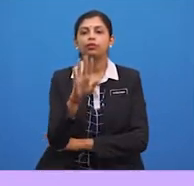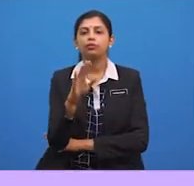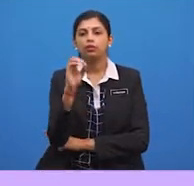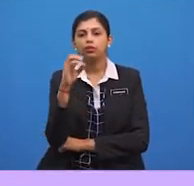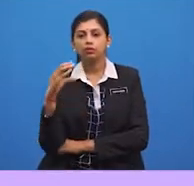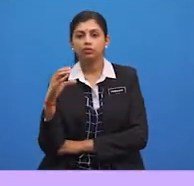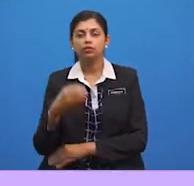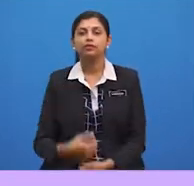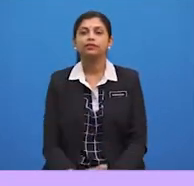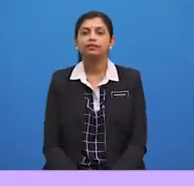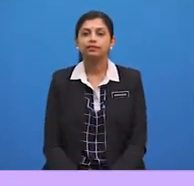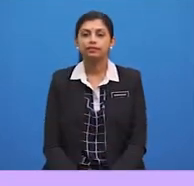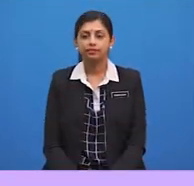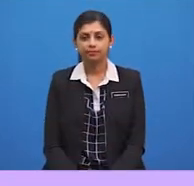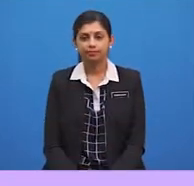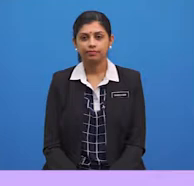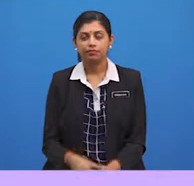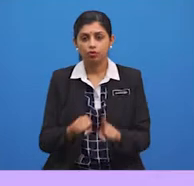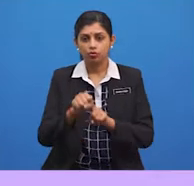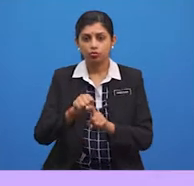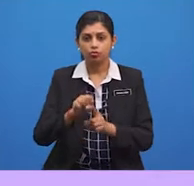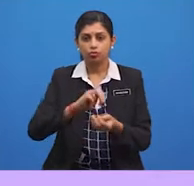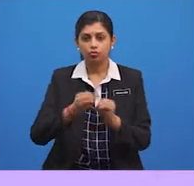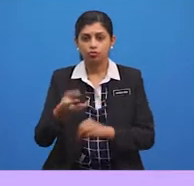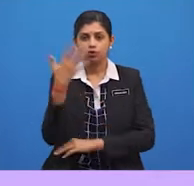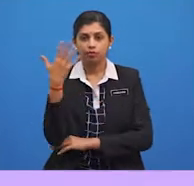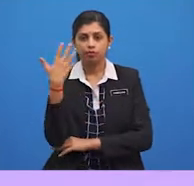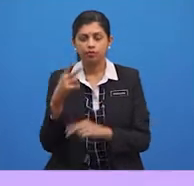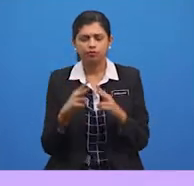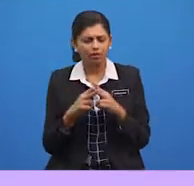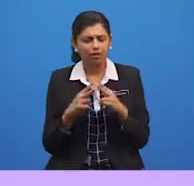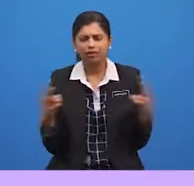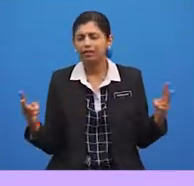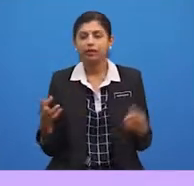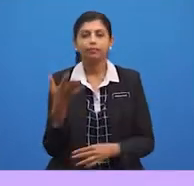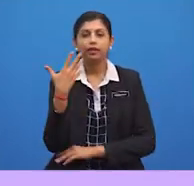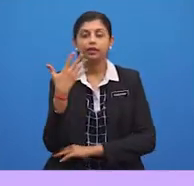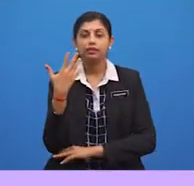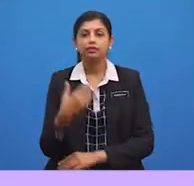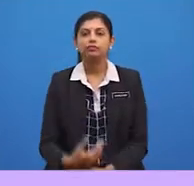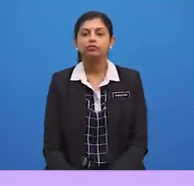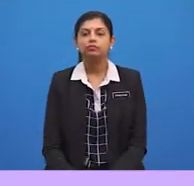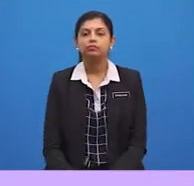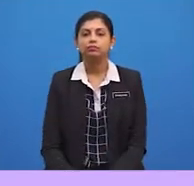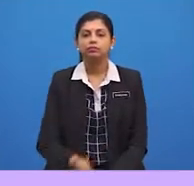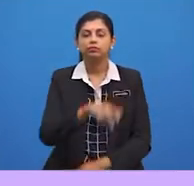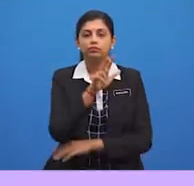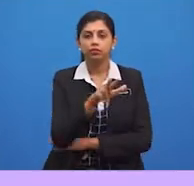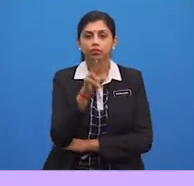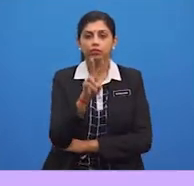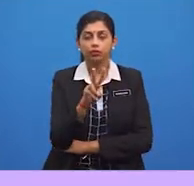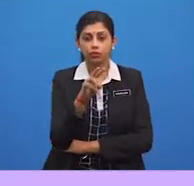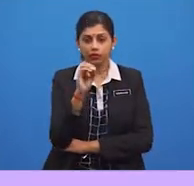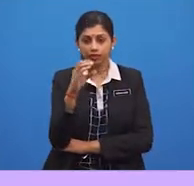darjah Celsius. Suhu musim panas adalah sangat panas iaitu antara 32